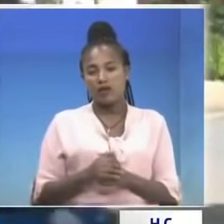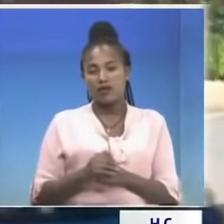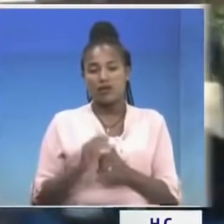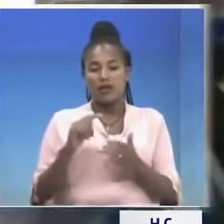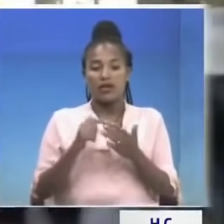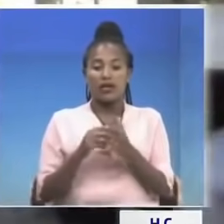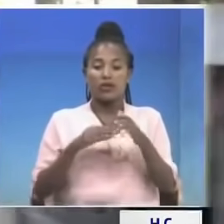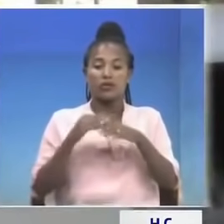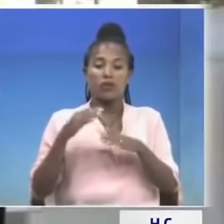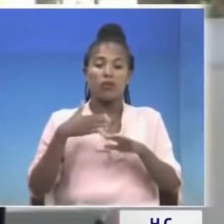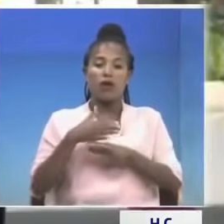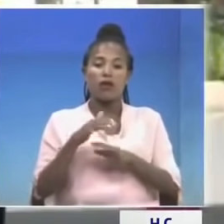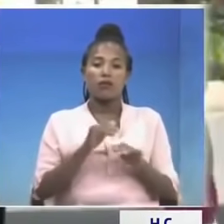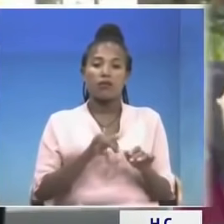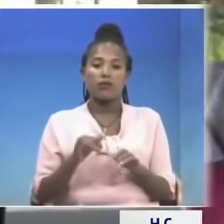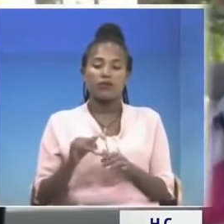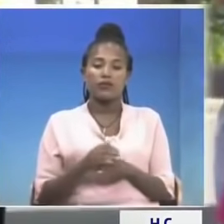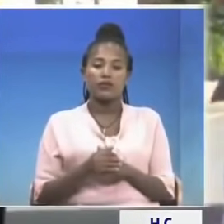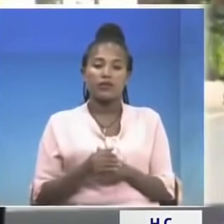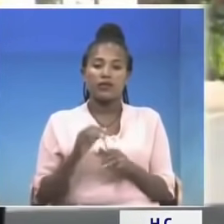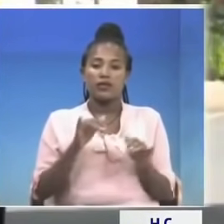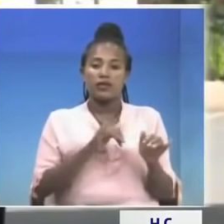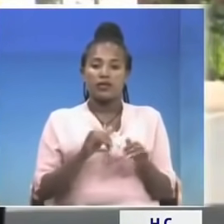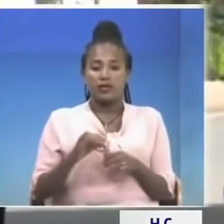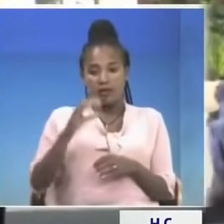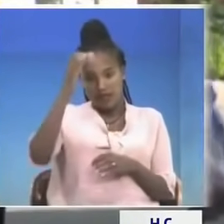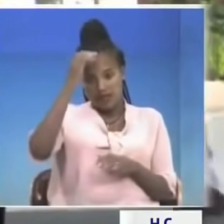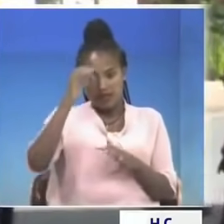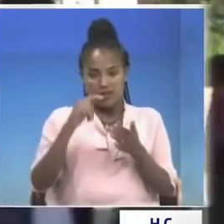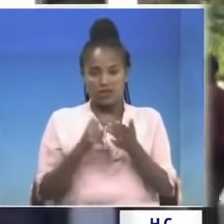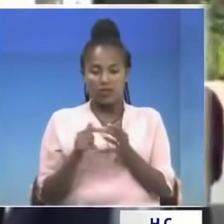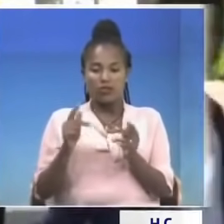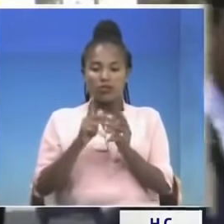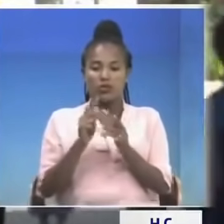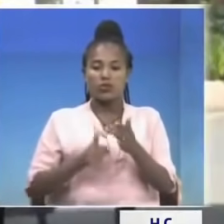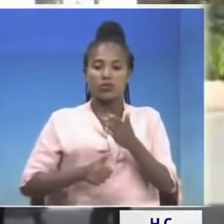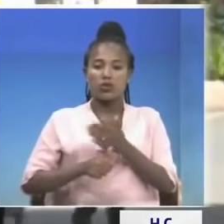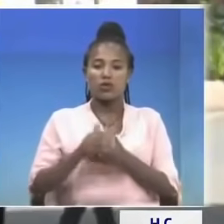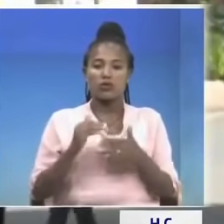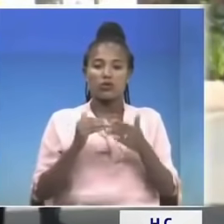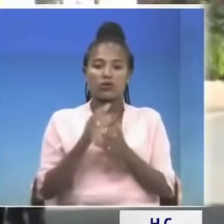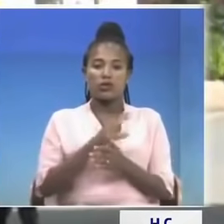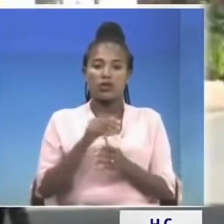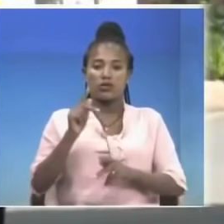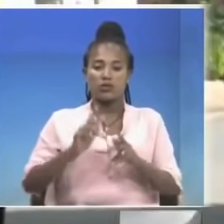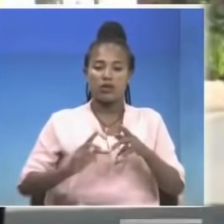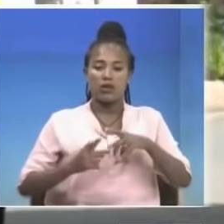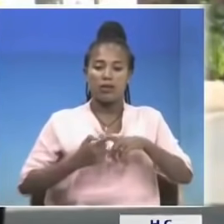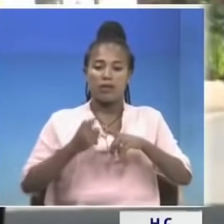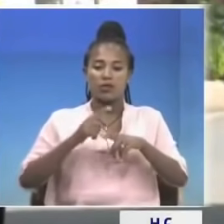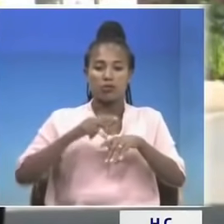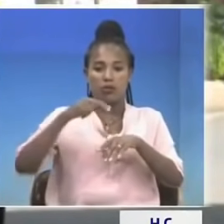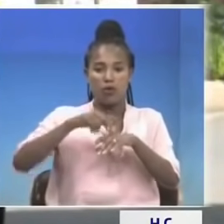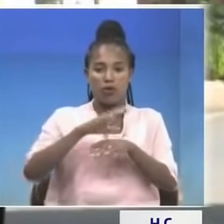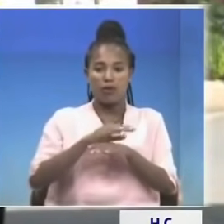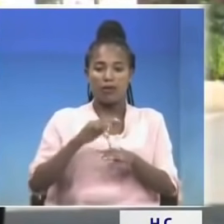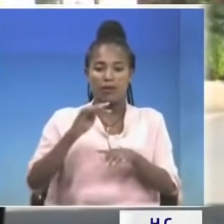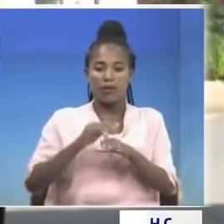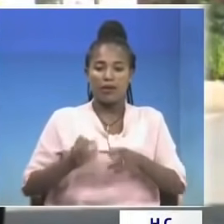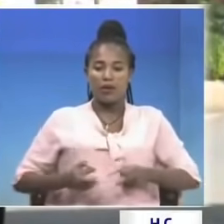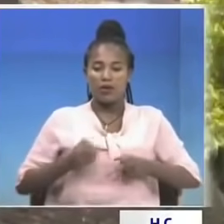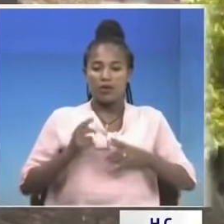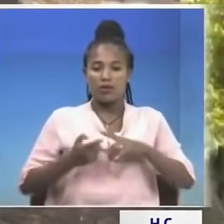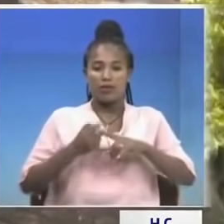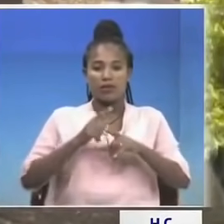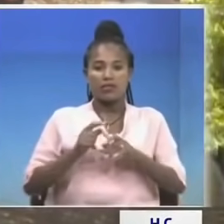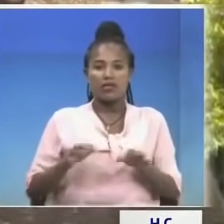ይህን ካስለቀቅም በኋላ ደግሞ ያው እንደ መንግስት እነዚህ ቦታዎች ጉዳት ደርሶባቸዋልና ህዝቡን መልሶ ማቋቋምና ወደ መደበኛ ህይወቱ መመለስ